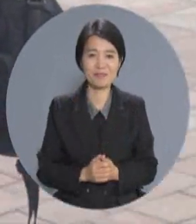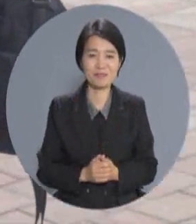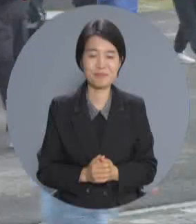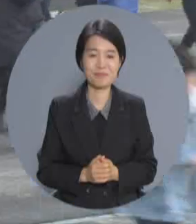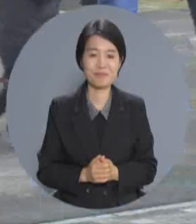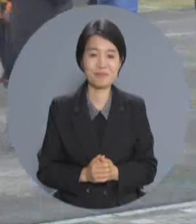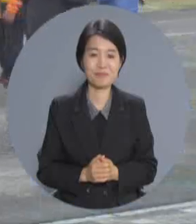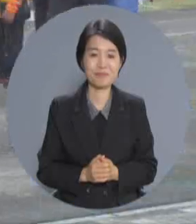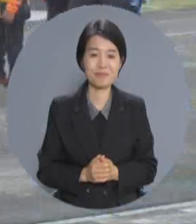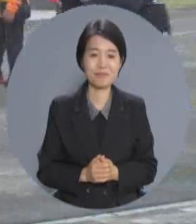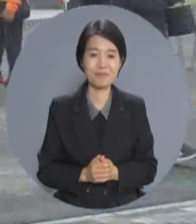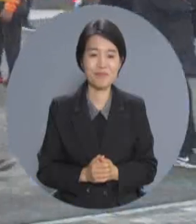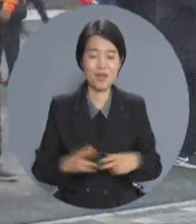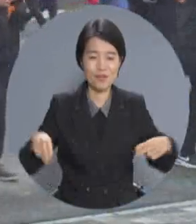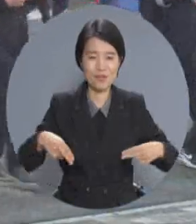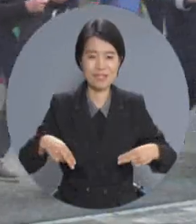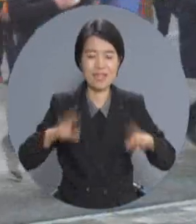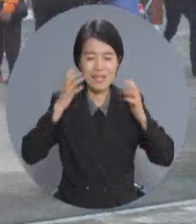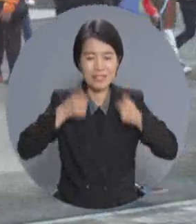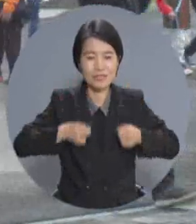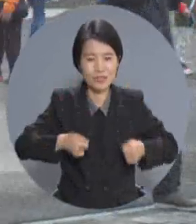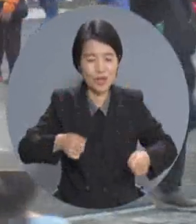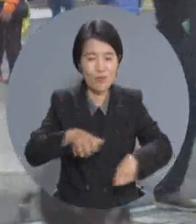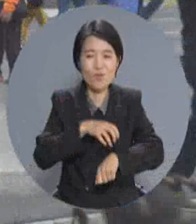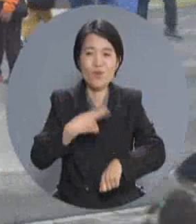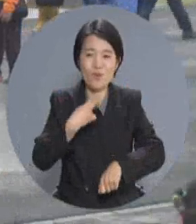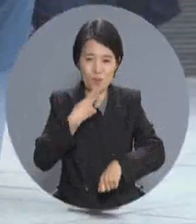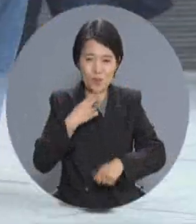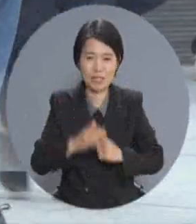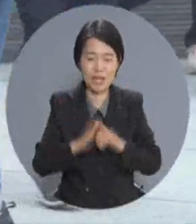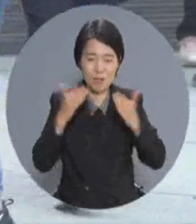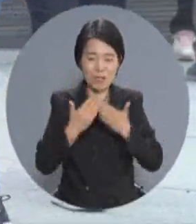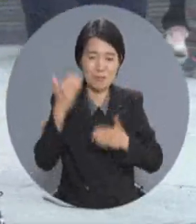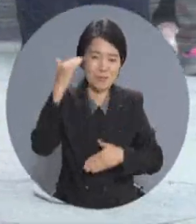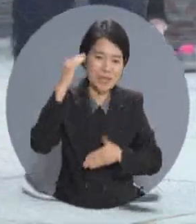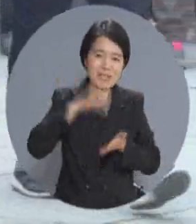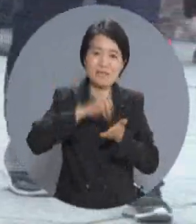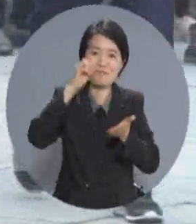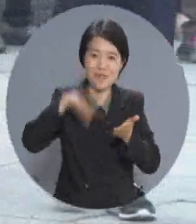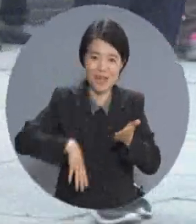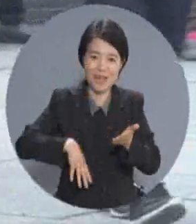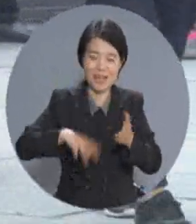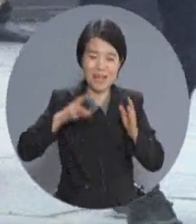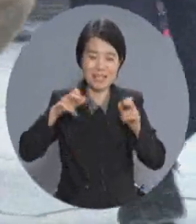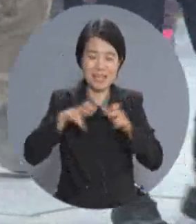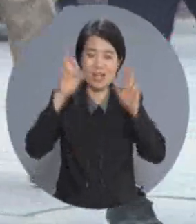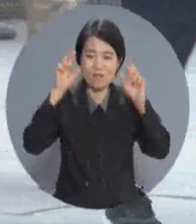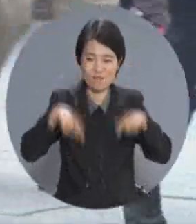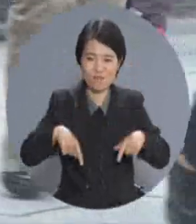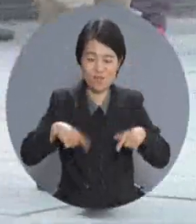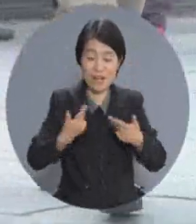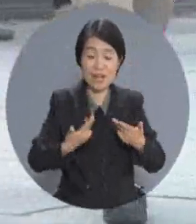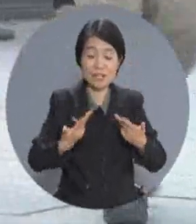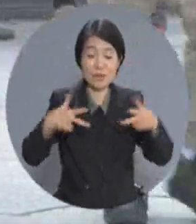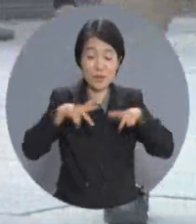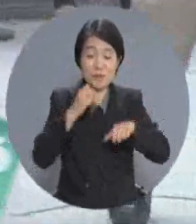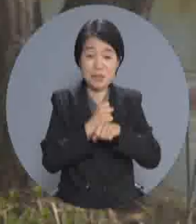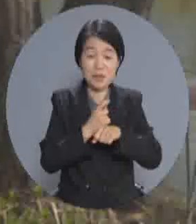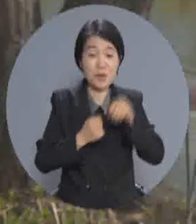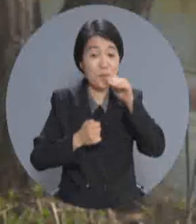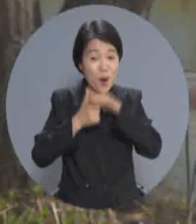예뻤어요. 휠체어나 유모차가 불편하지 않도록 모든 턱을 제거해 무장애 정원을 조성한 것도